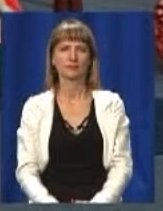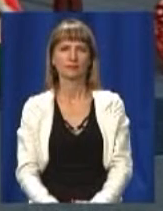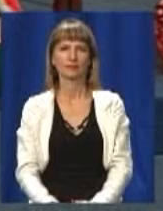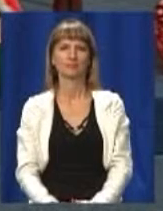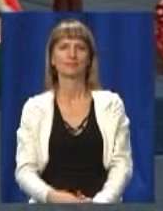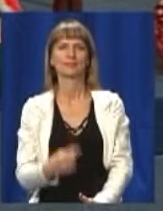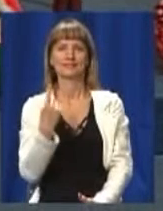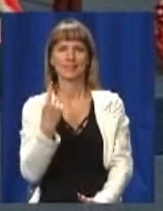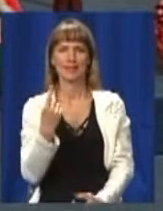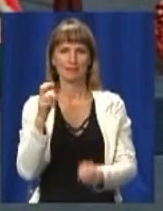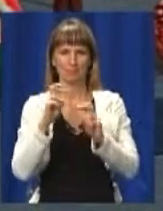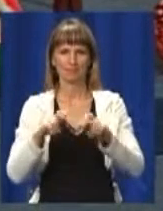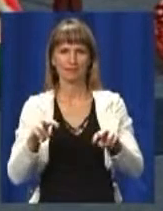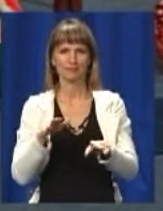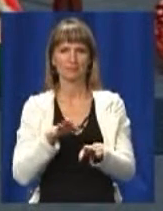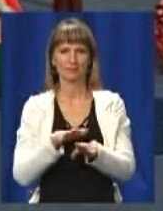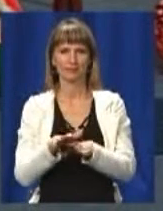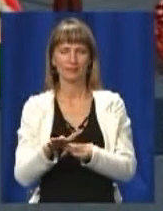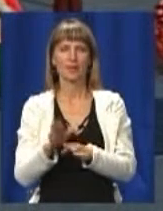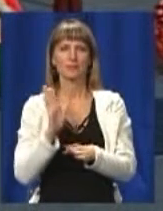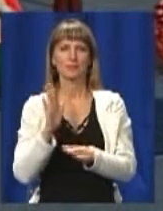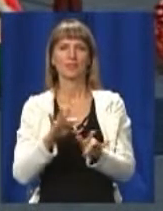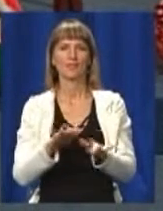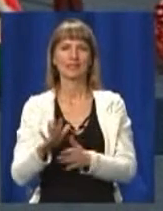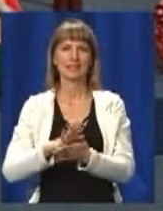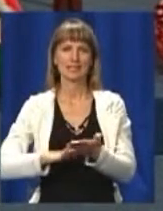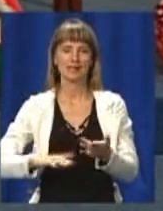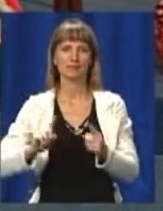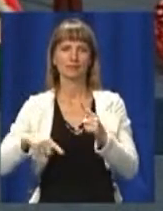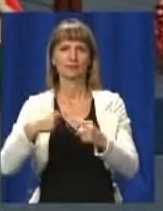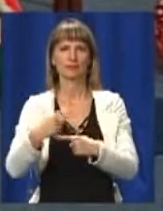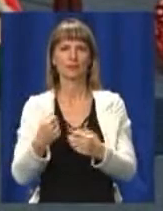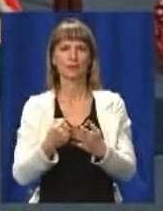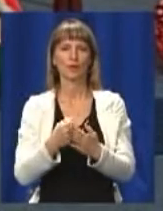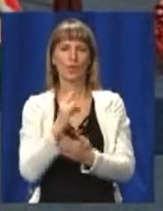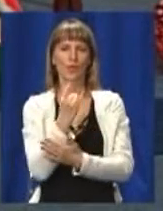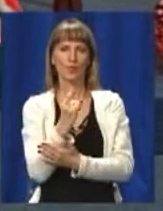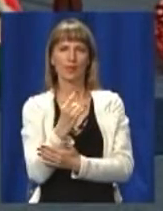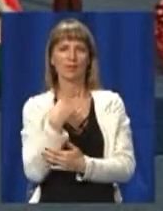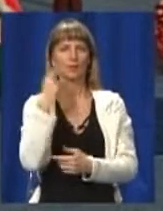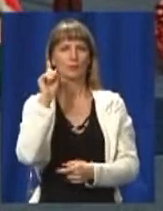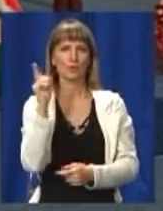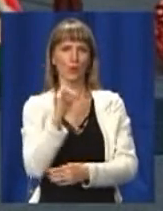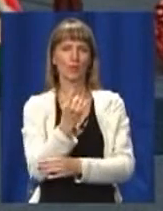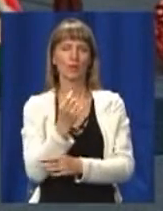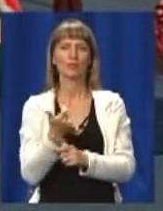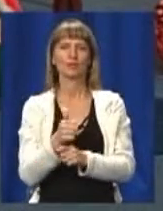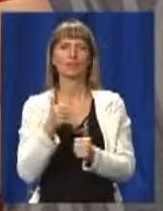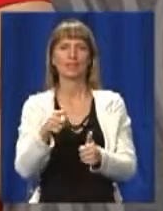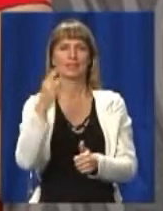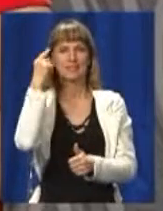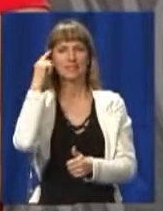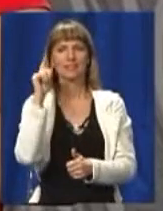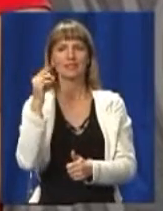Так, ну з одним розібралися, будемо рухатися потихеньку далі і переходити до ляльок. Я думаю, що ляльки ви дуже добре